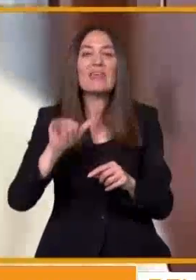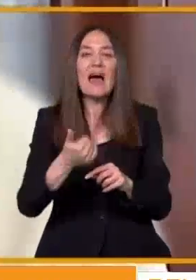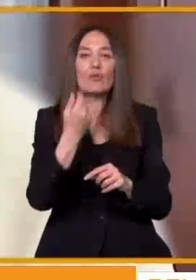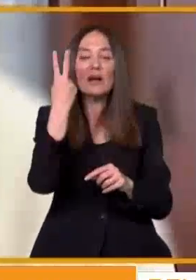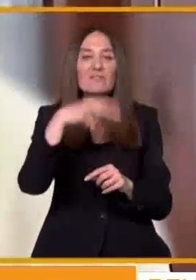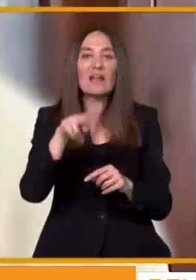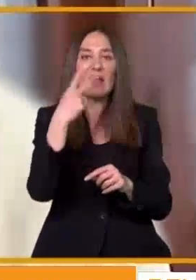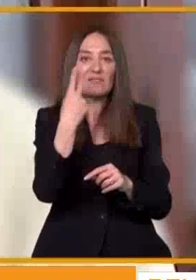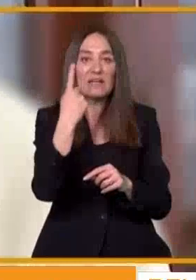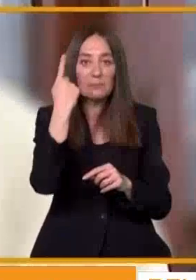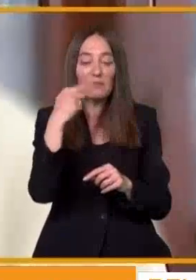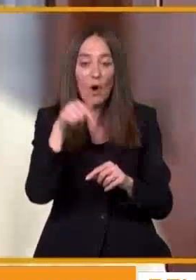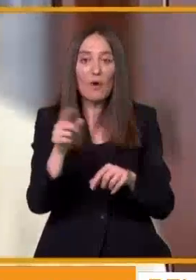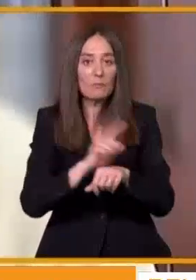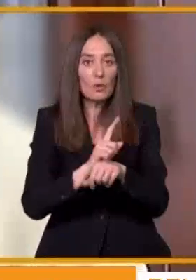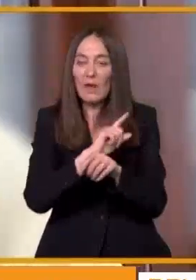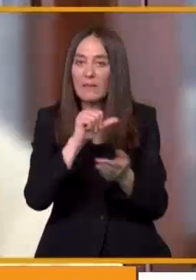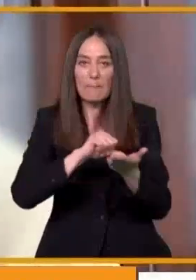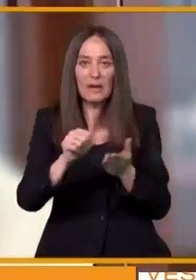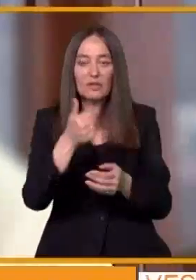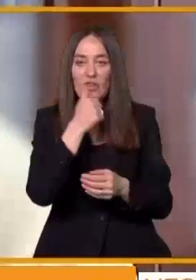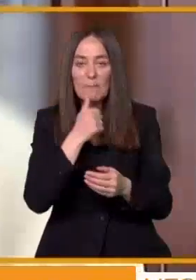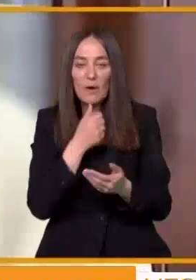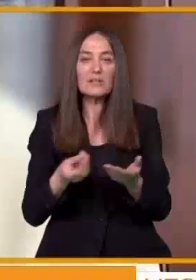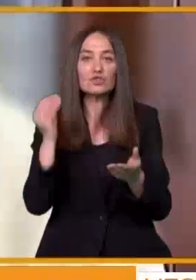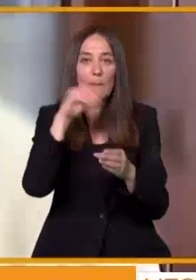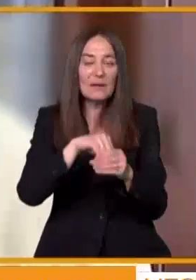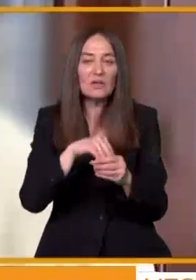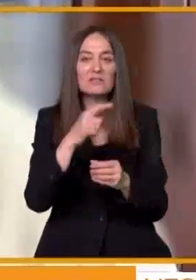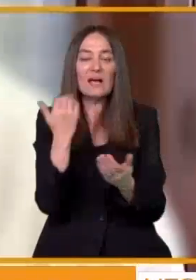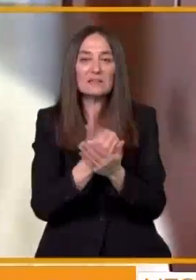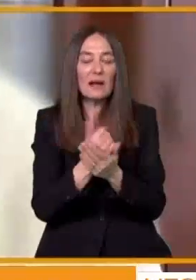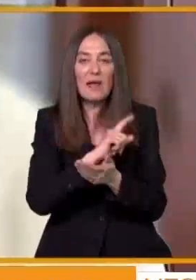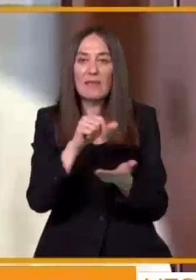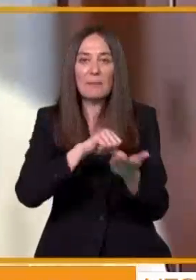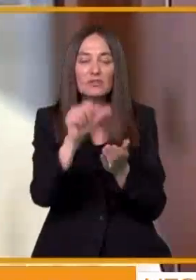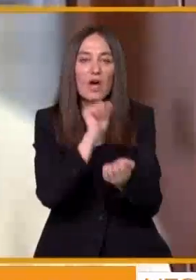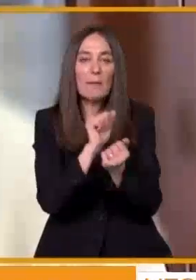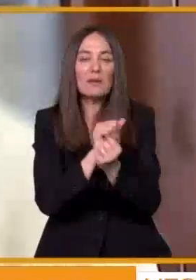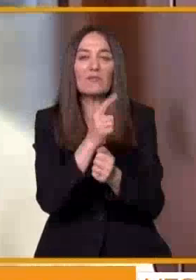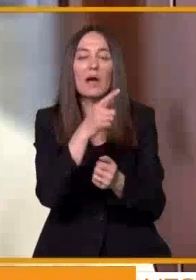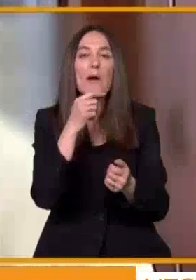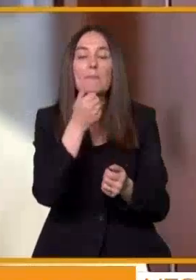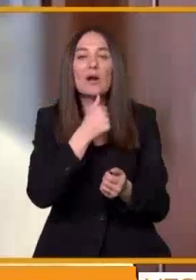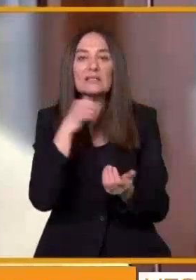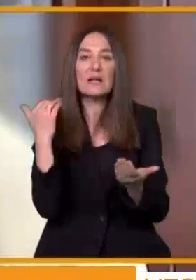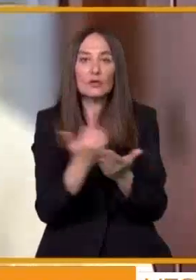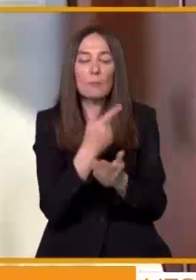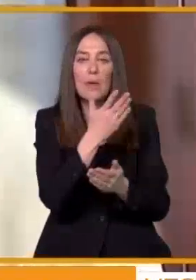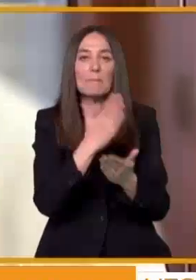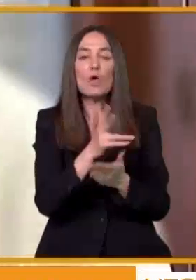ali u ovom trenutku. Ne plaćate poreze i doprinose na zarade, ne plaćate akontaciju poreza na dobit, što je takođe bio